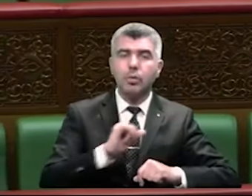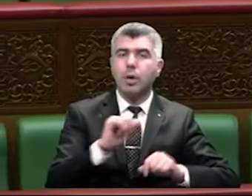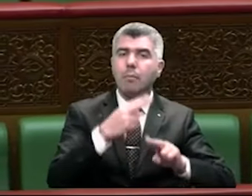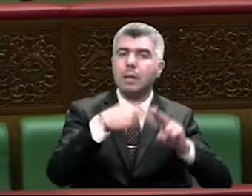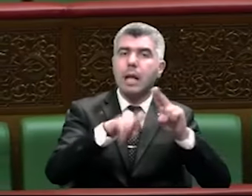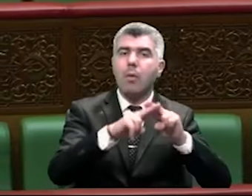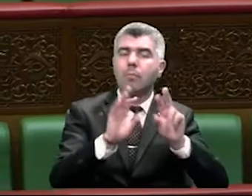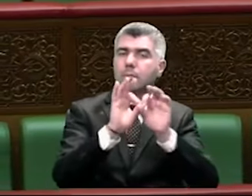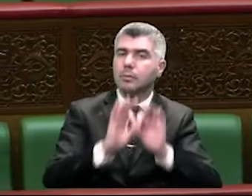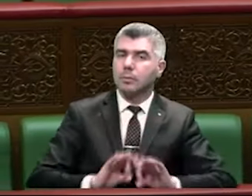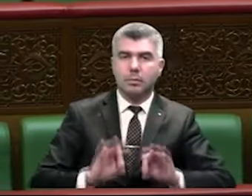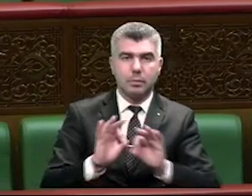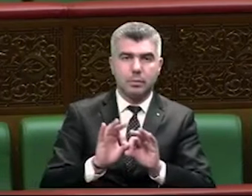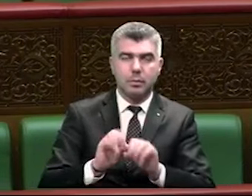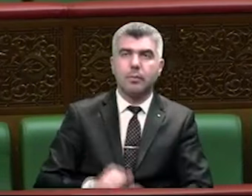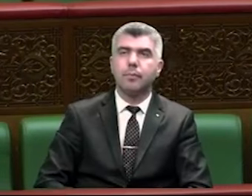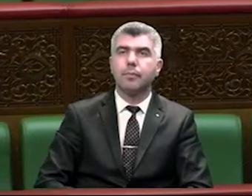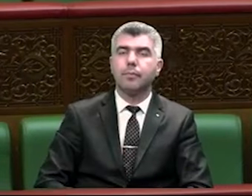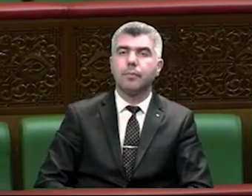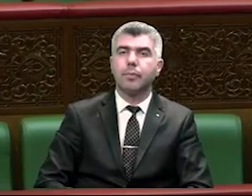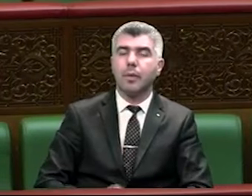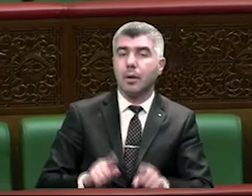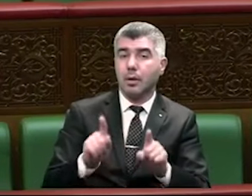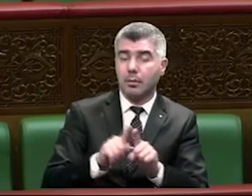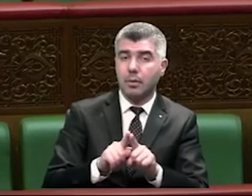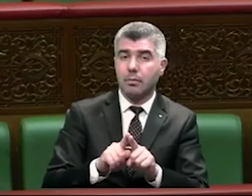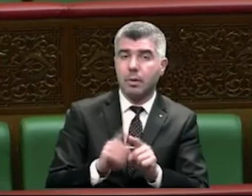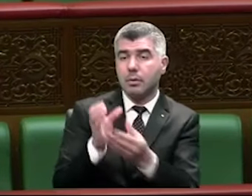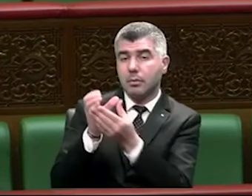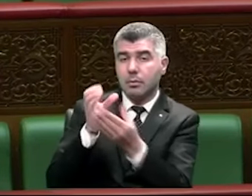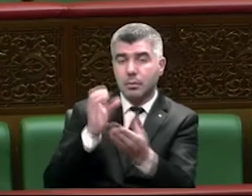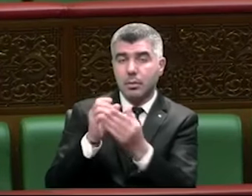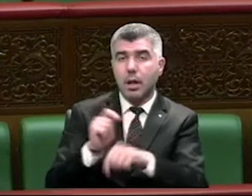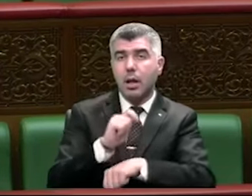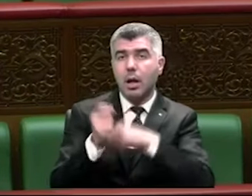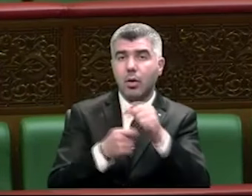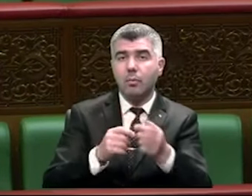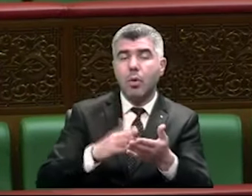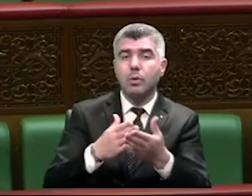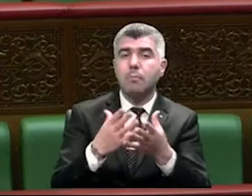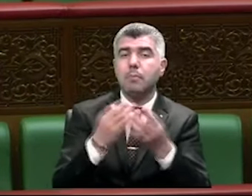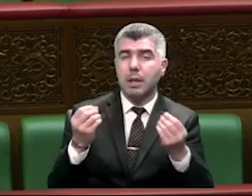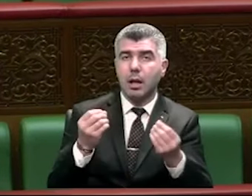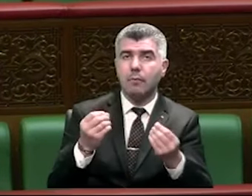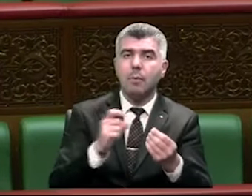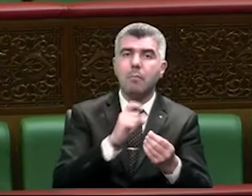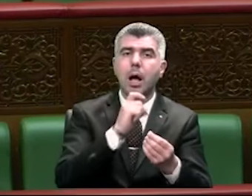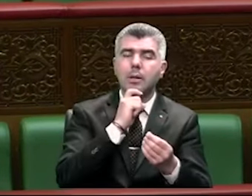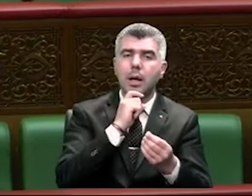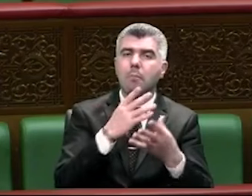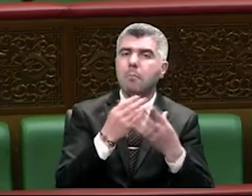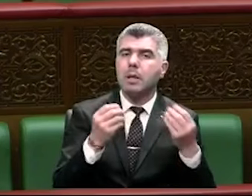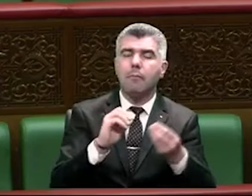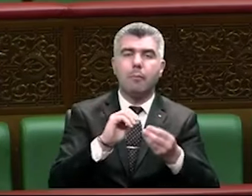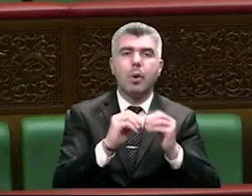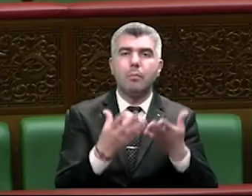متابعه ديالهم زياده على هشي السييد الوزير بالنسبه هضرت على نقل المزدوج اغلبيه ديال نقل المزدوج مازال فيه اشكاليات كبيره